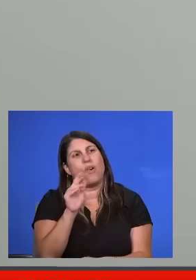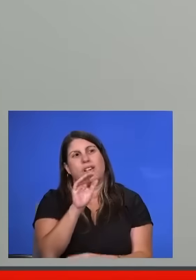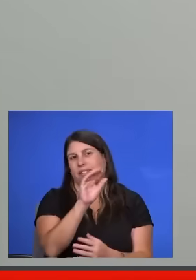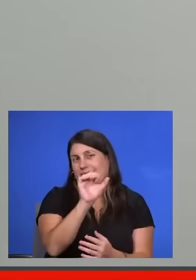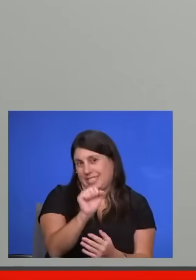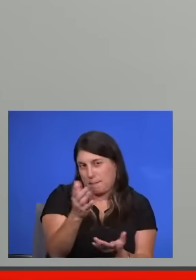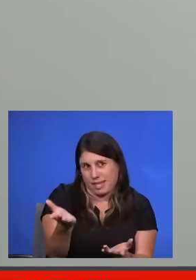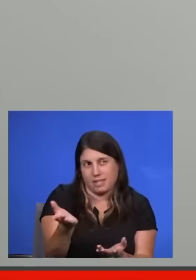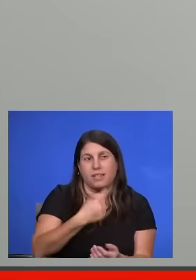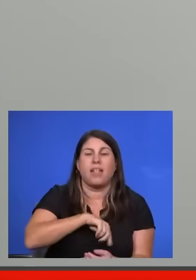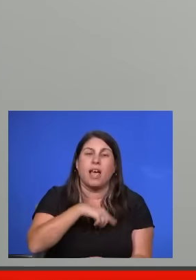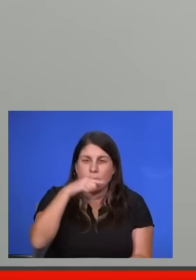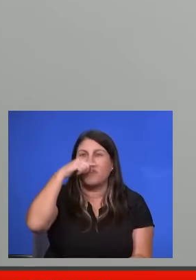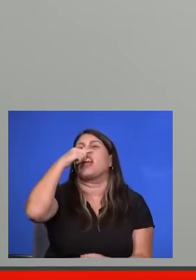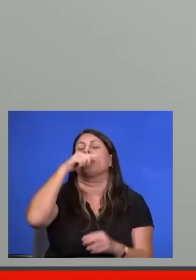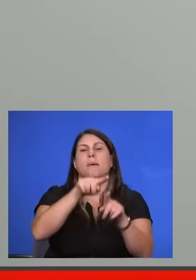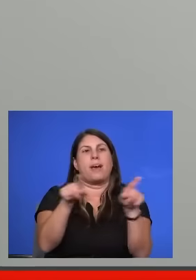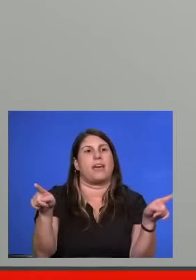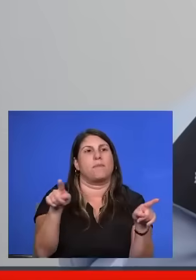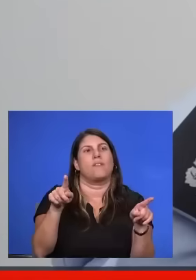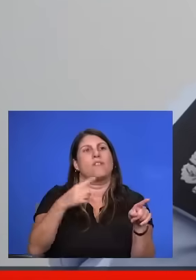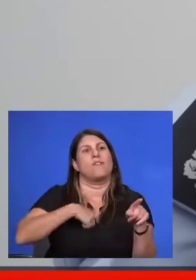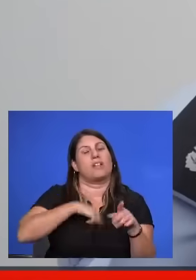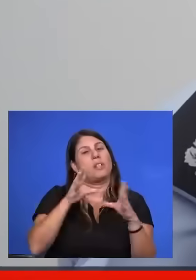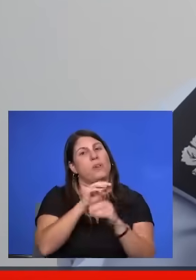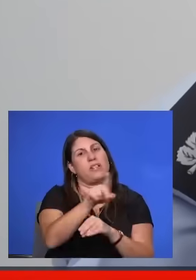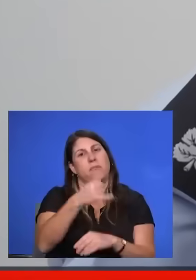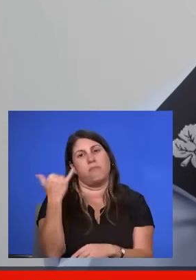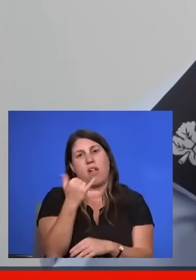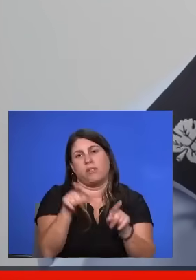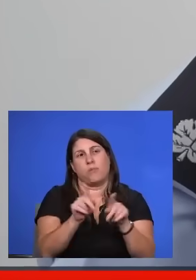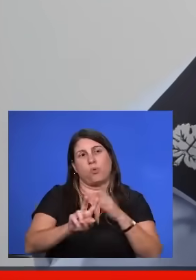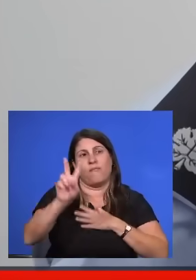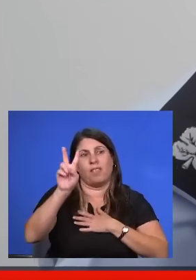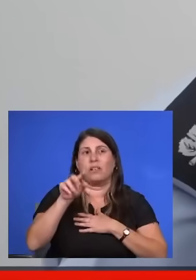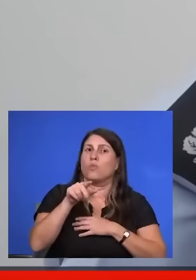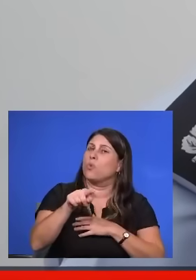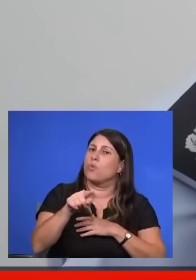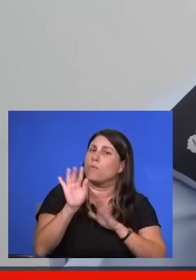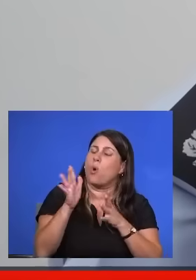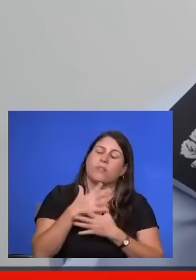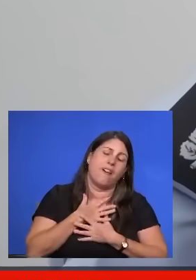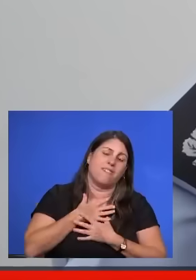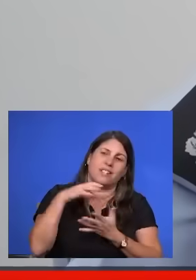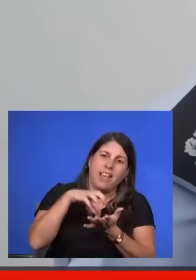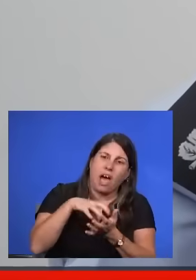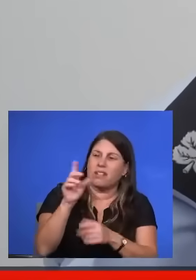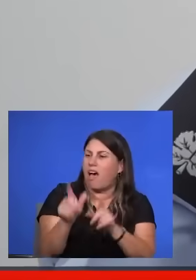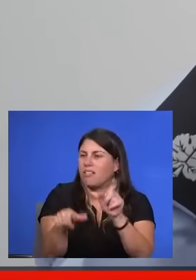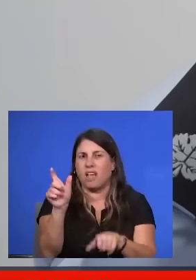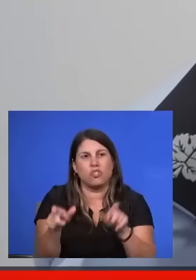בכם, אנחנו איתכם לאט, כמו שהבטחנו. הוא מאוד היה אוהב את התחנה, את האנשים, והיום אנחנו גם מבינים